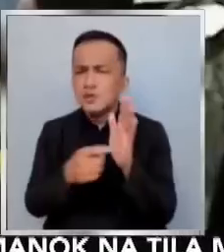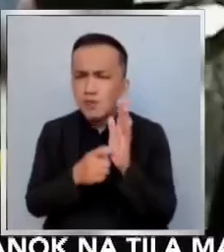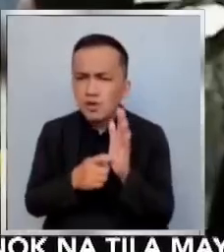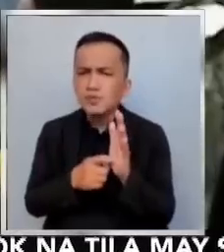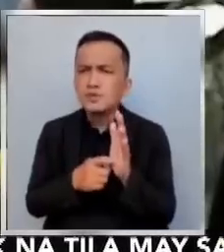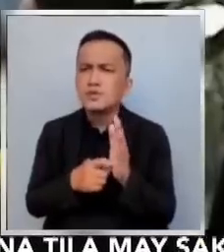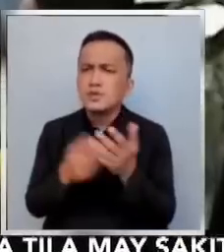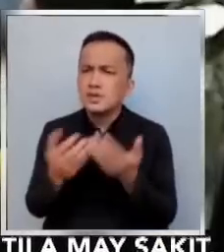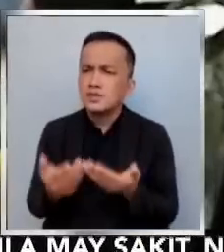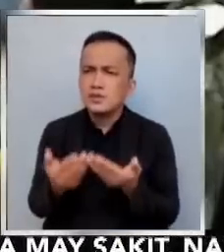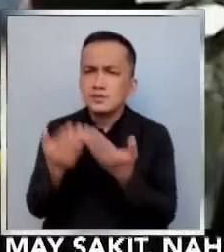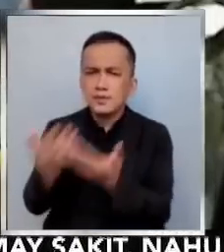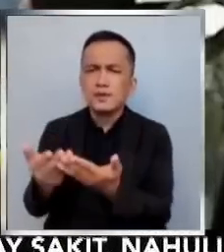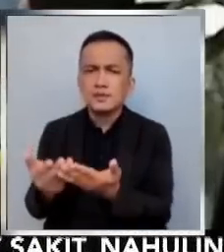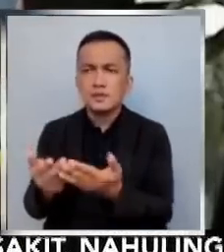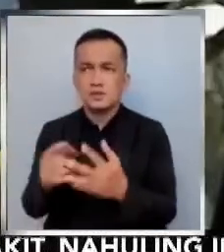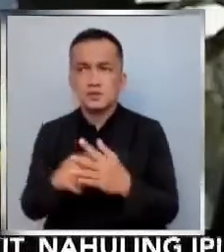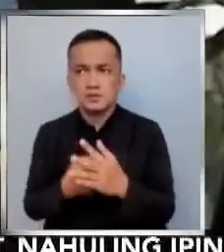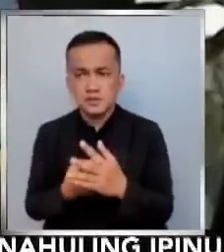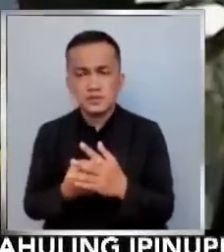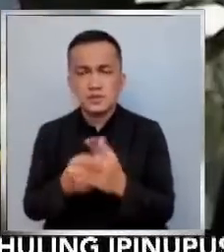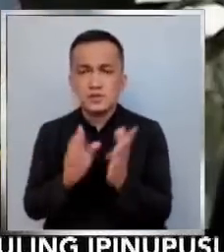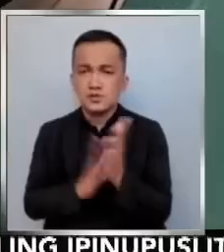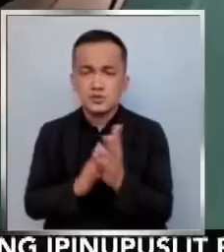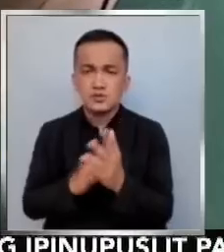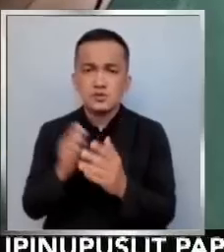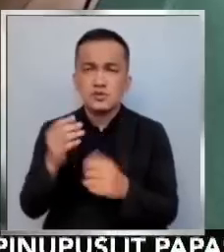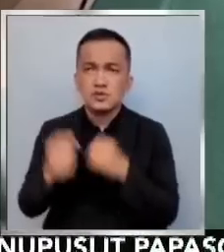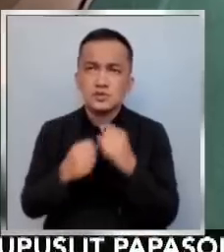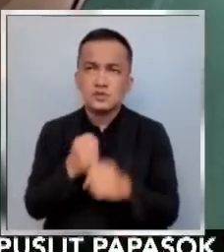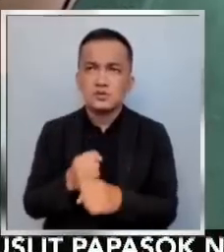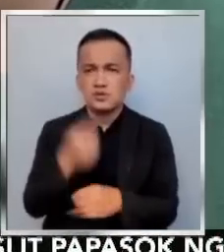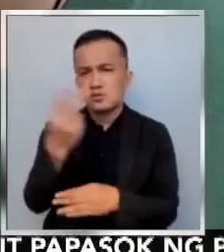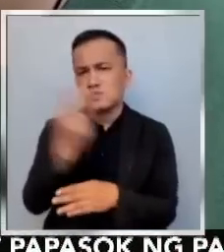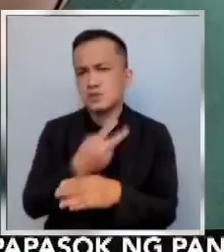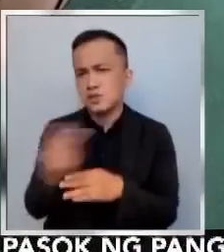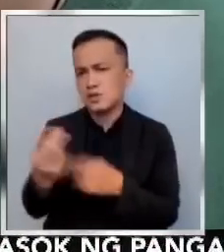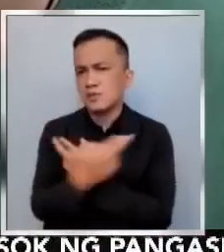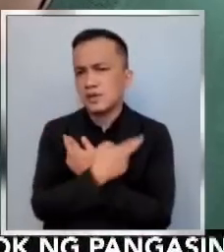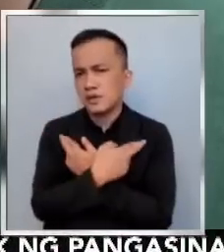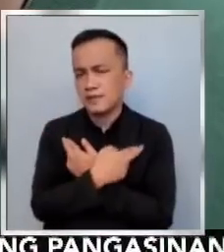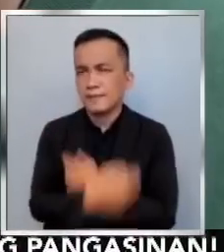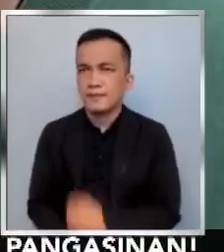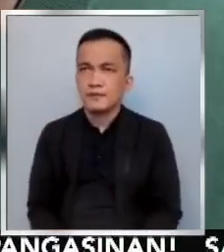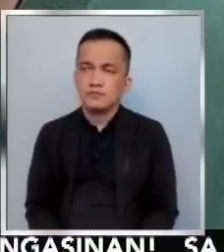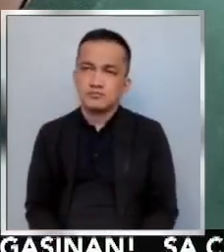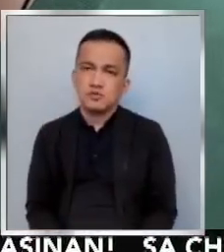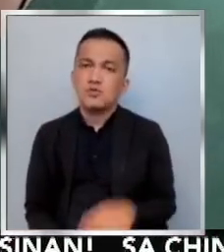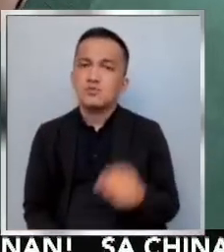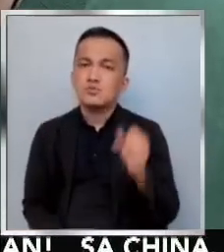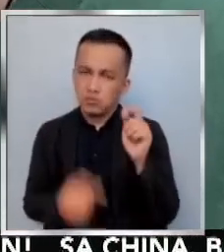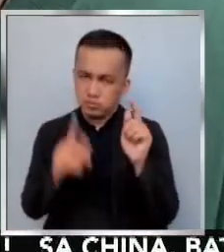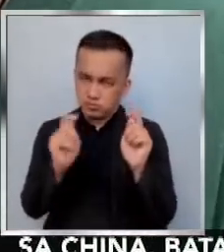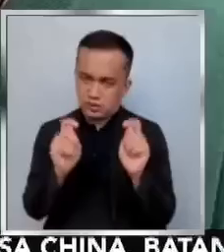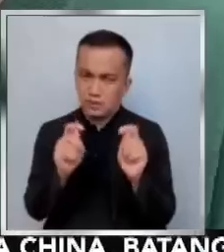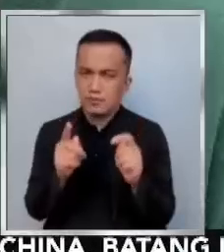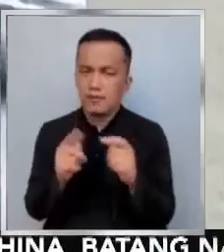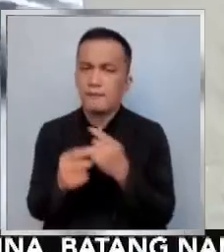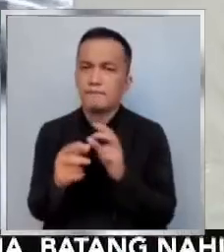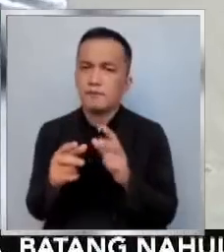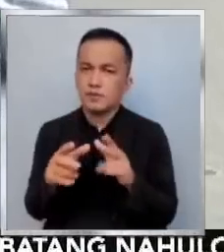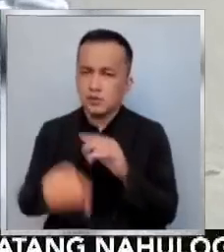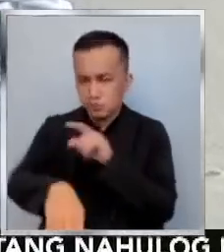since mag-start na din po agad yung school year. 2 weeks lang yung pahingan. Itong Saturday lang talaga yung vacant time para makapag-register